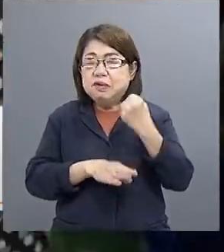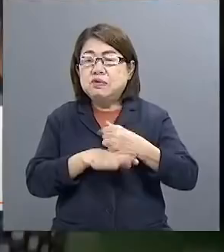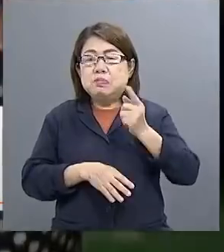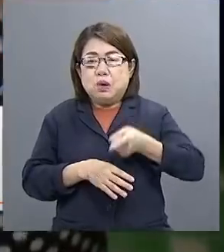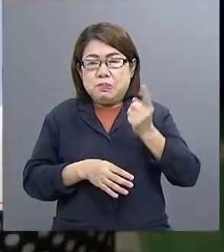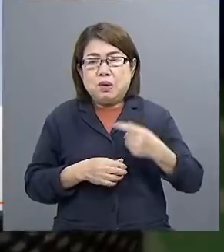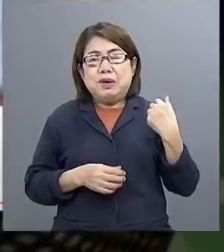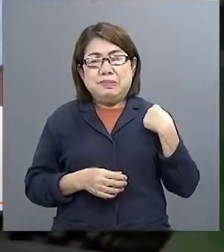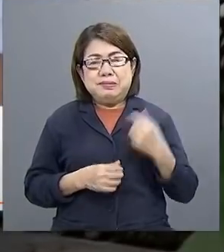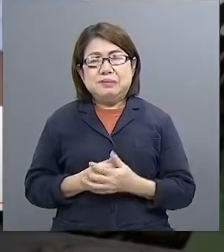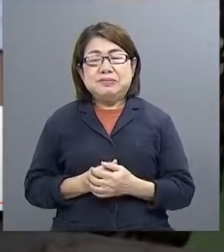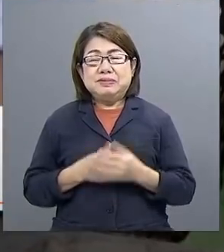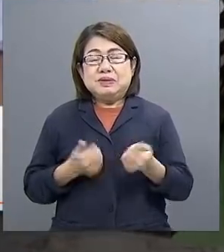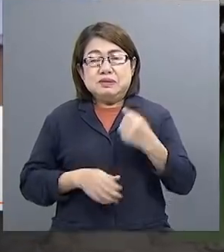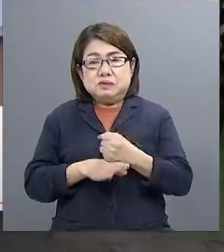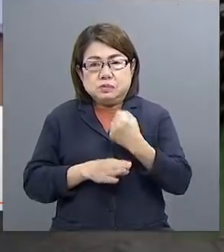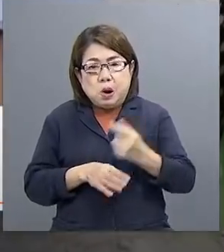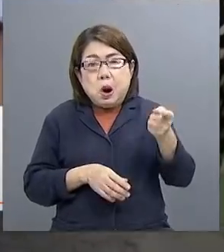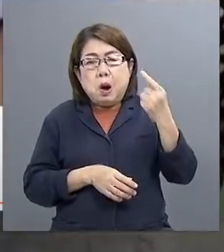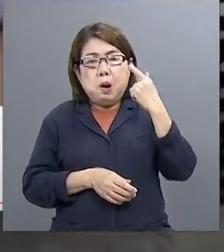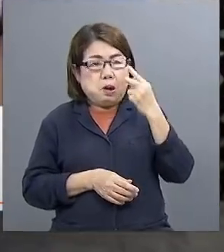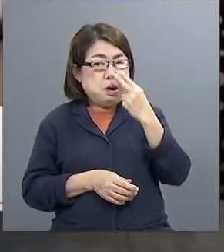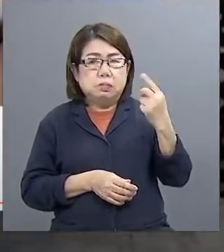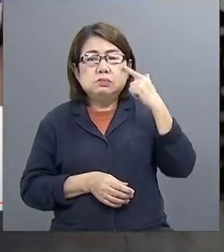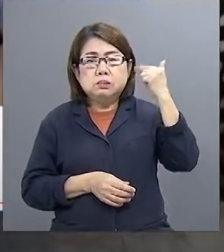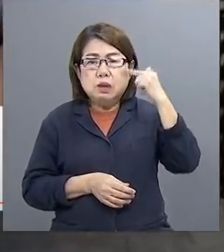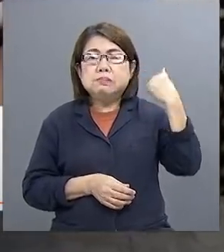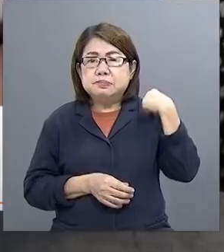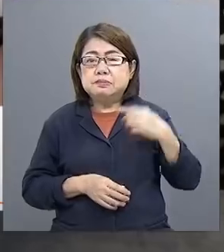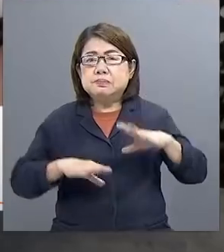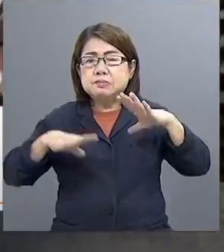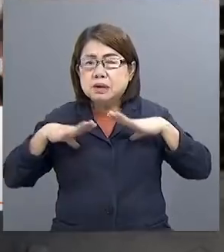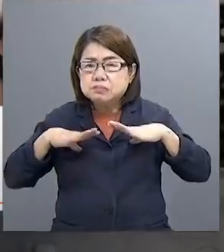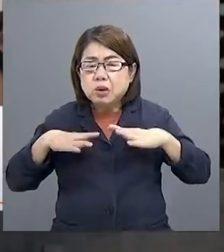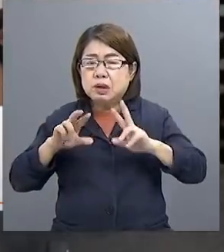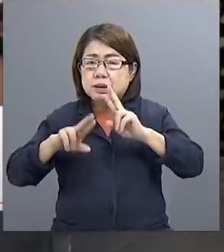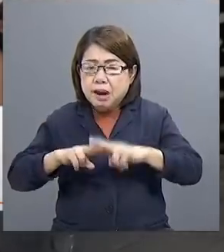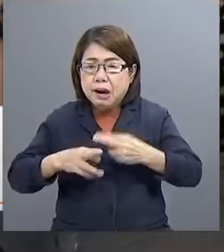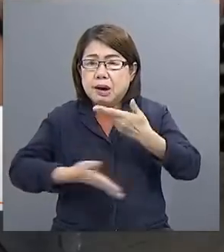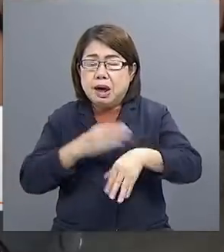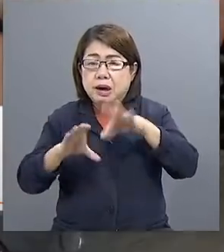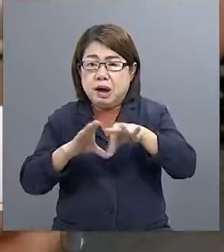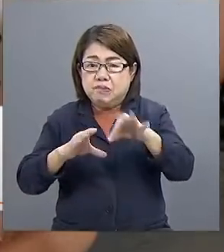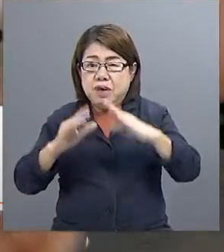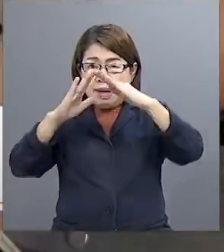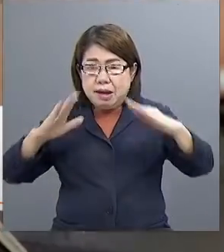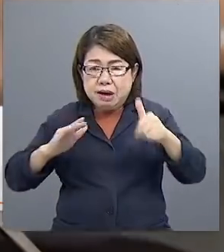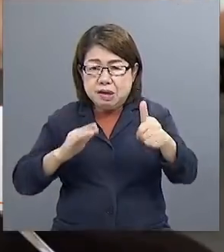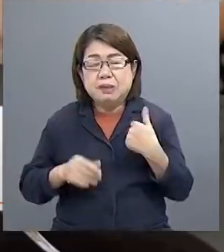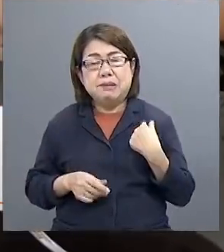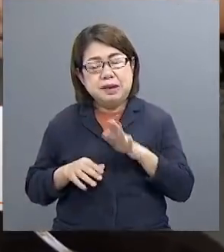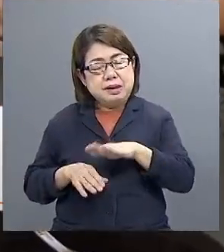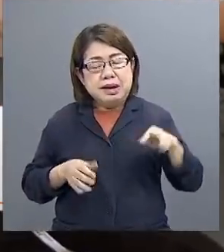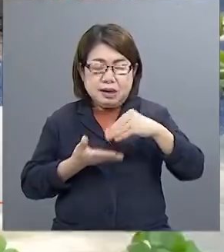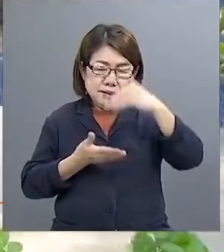ซ้อมจึงได้ผุดไอเดียขึ้นมาว่าเอ่อน่าจะทำเป็นซุ้มแบบขายกาแฟขึ้นมาแล้วก็มีการแสดงดนตรีไทยของนักเรียนเพื่อให้